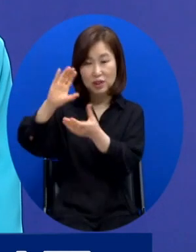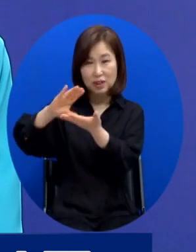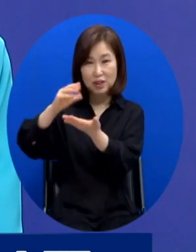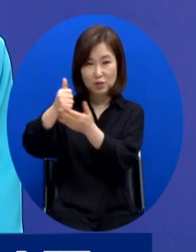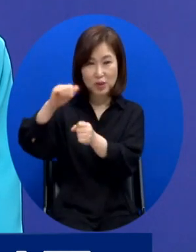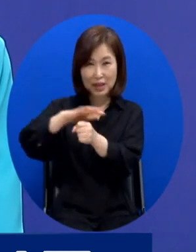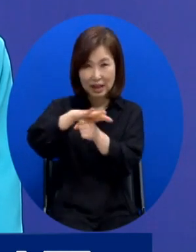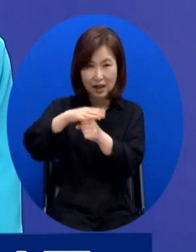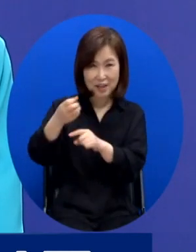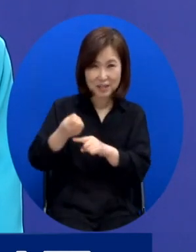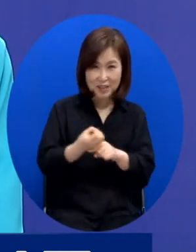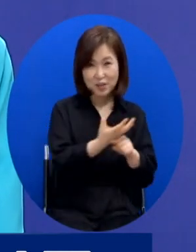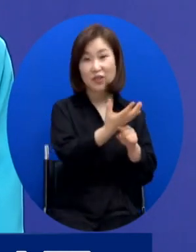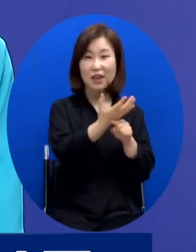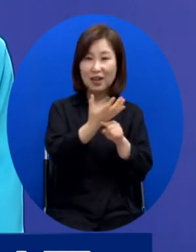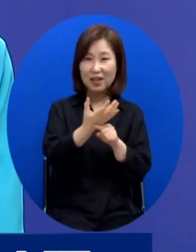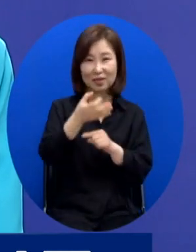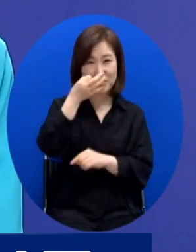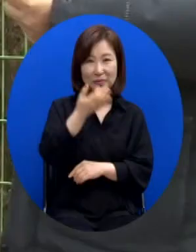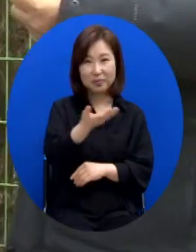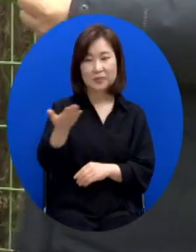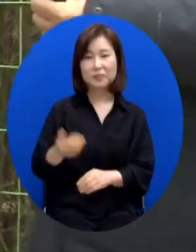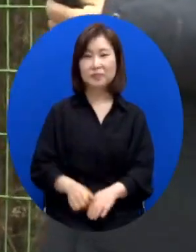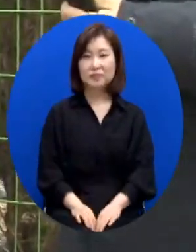현장을 전해드립니다. 박세현 기자입니다.